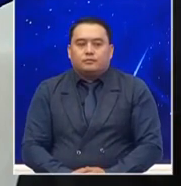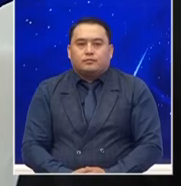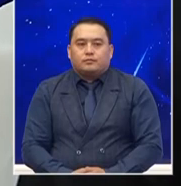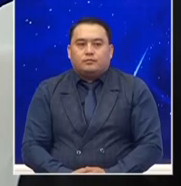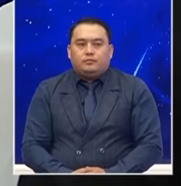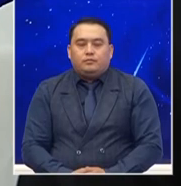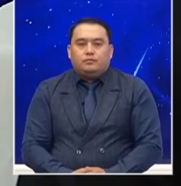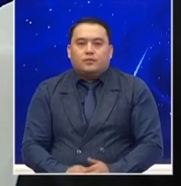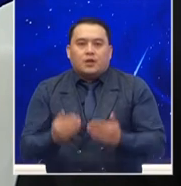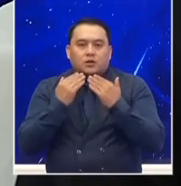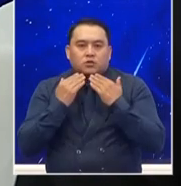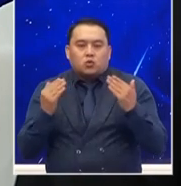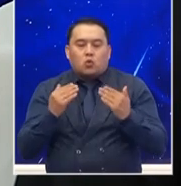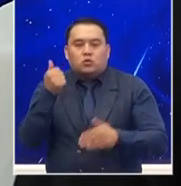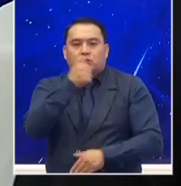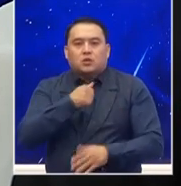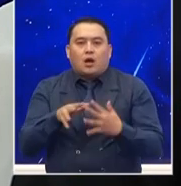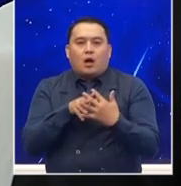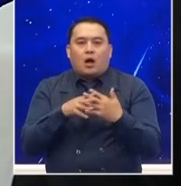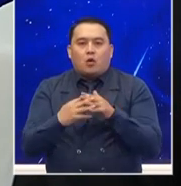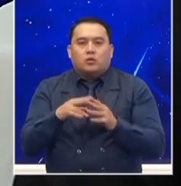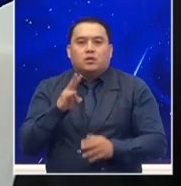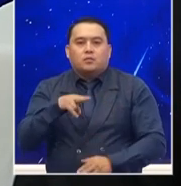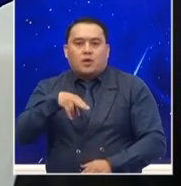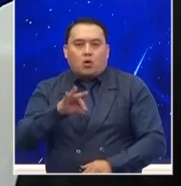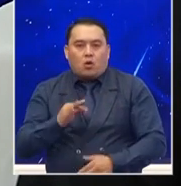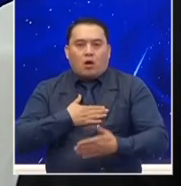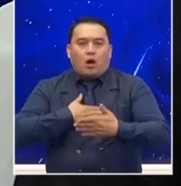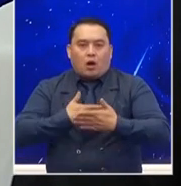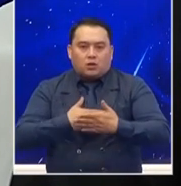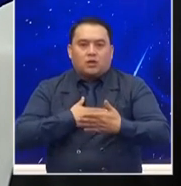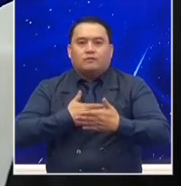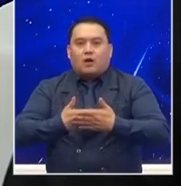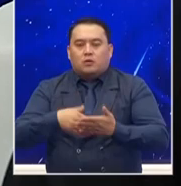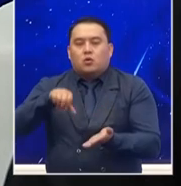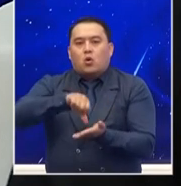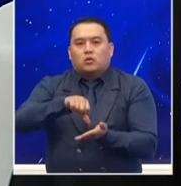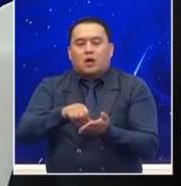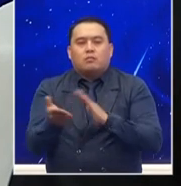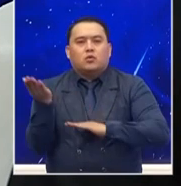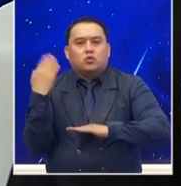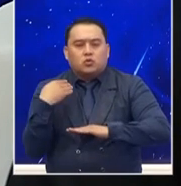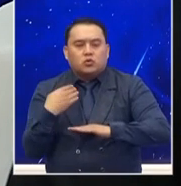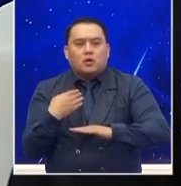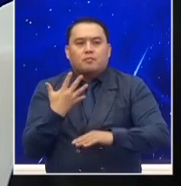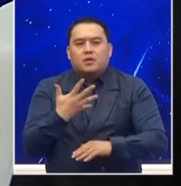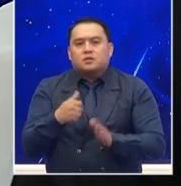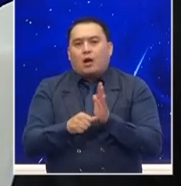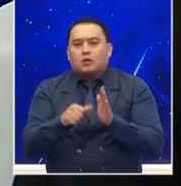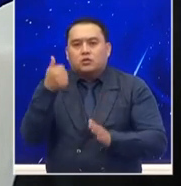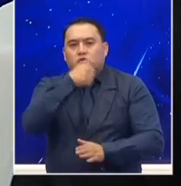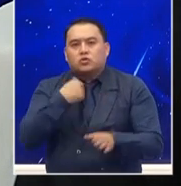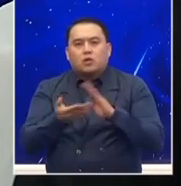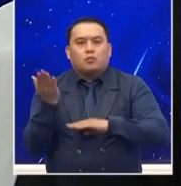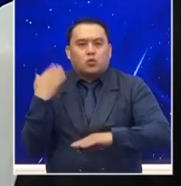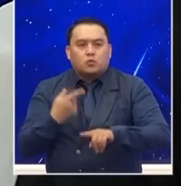Соңғы жылдарда ауылдық жерден үкіметтік емес ұйымдар белсенді болып келатыр. Если бір 5-6 жыл бұрын